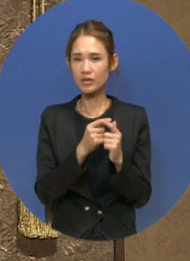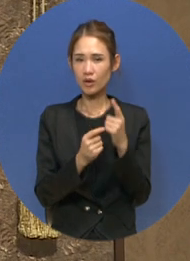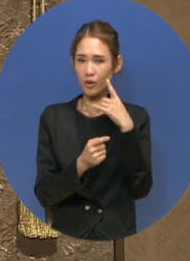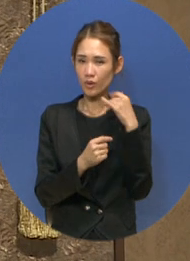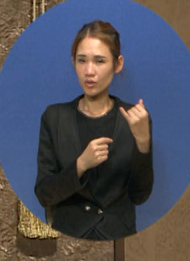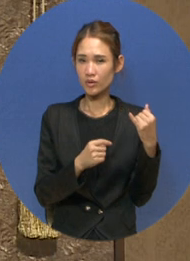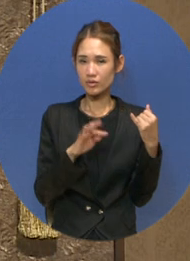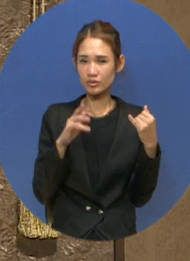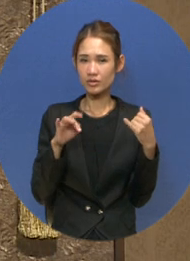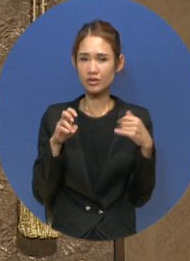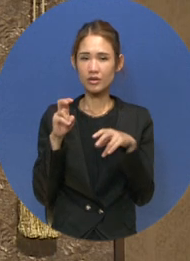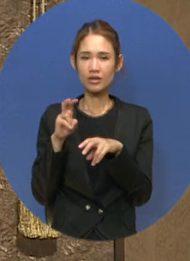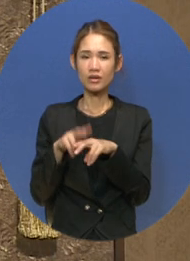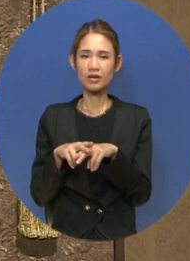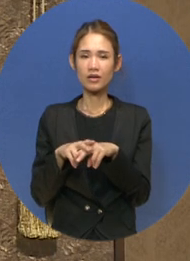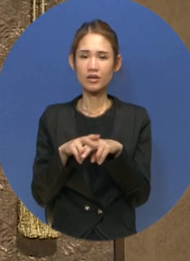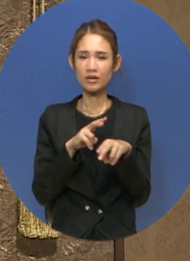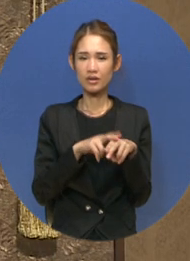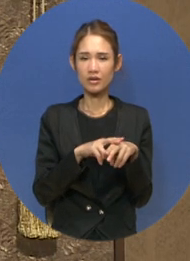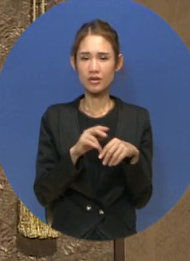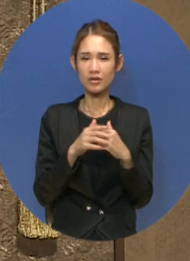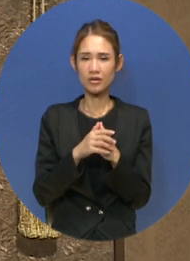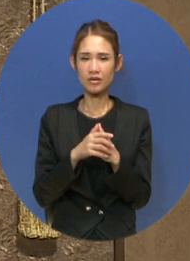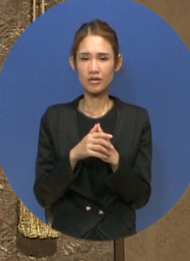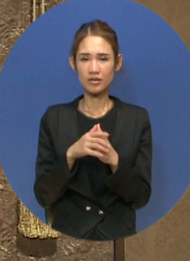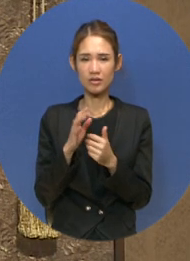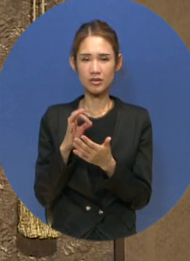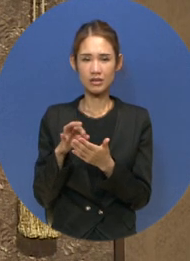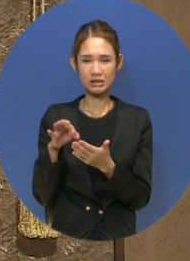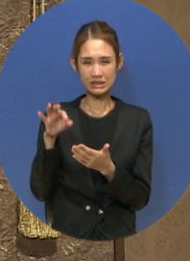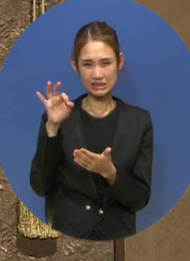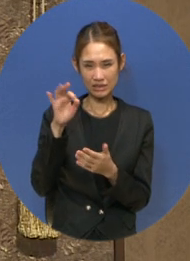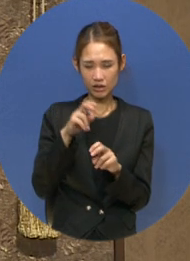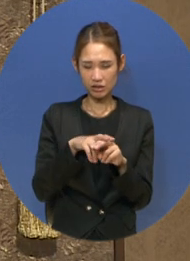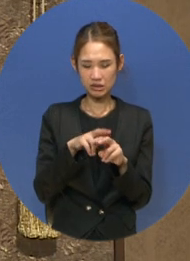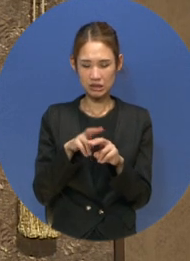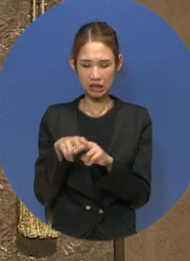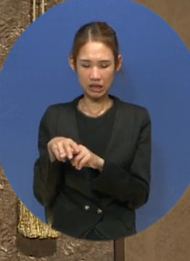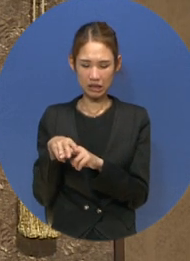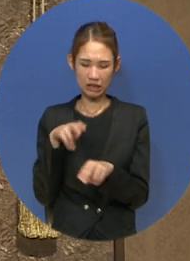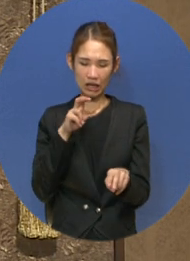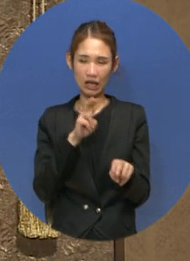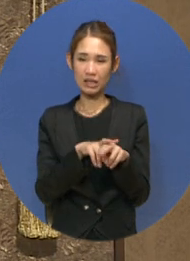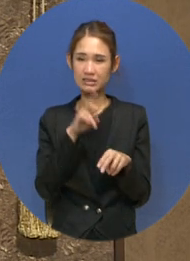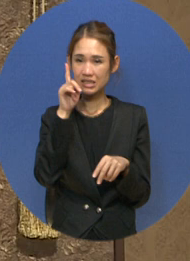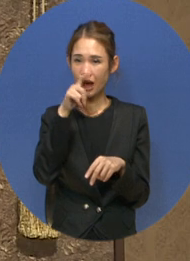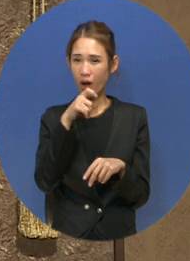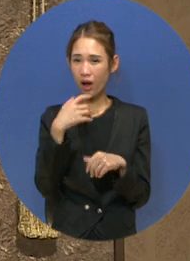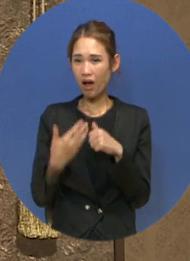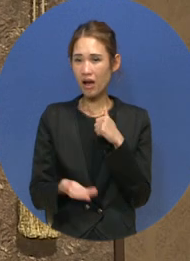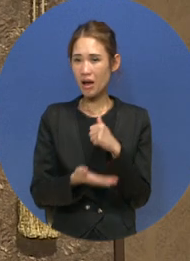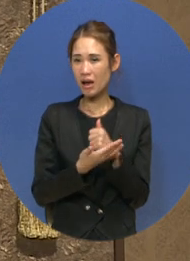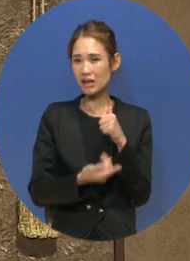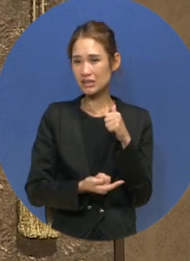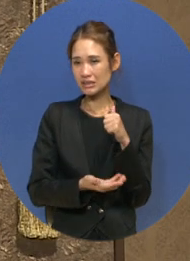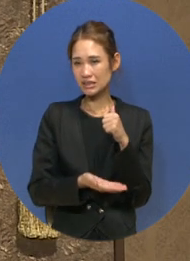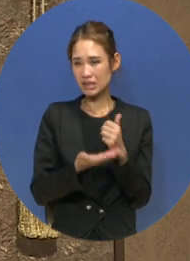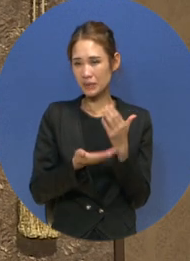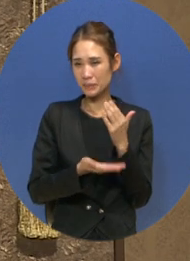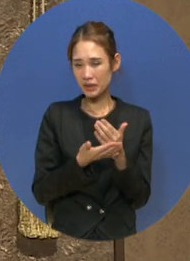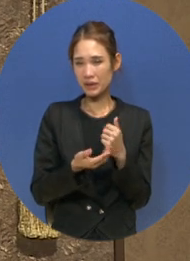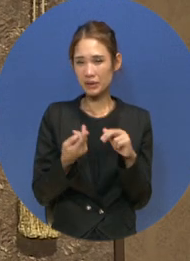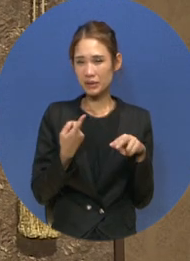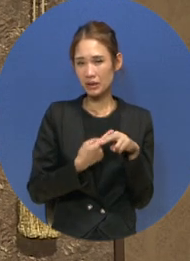어머니로부터 소파에서 이렇게 있었는데 소파 그 비싼 소파 지저분하게 한다고 굉장히 야단을 맞고